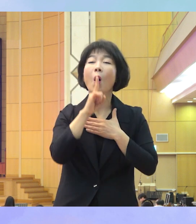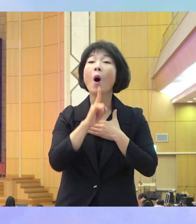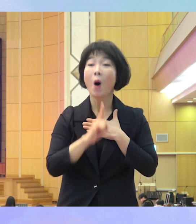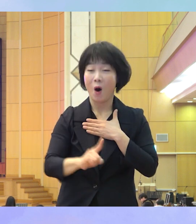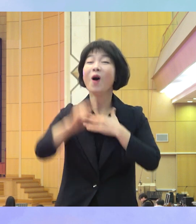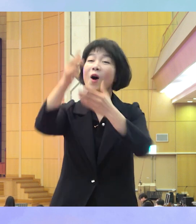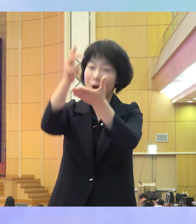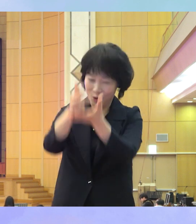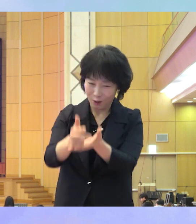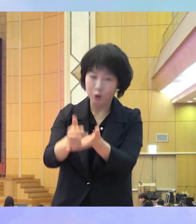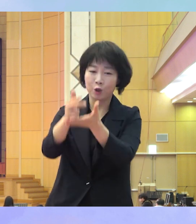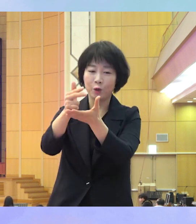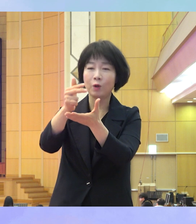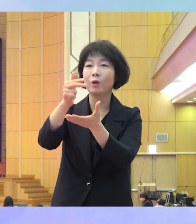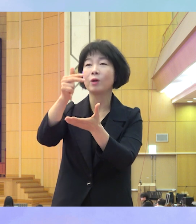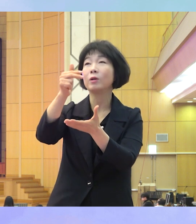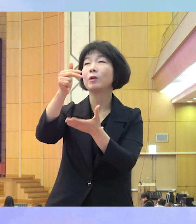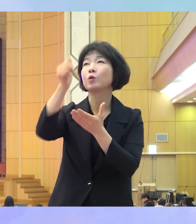오